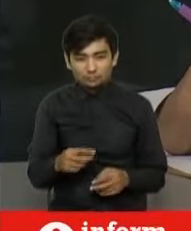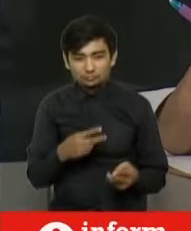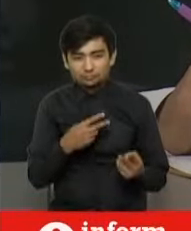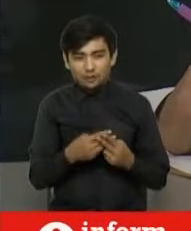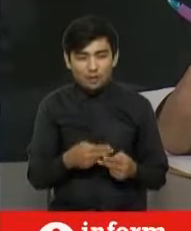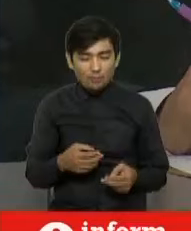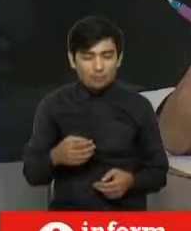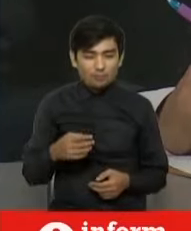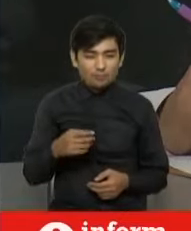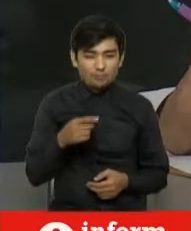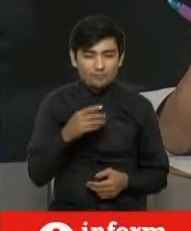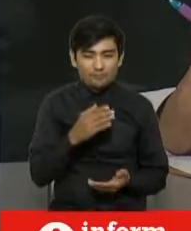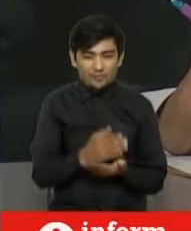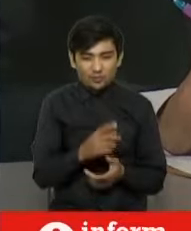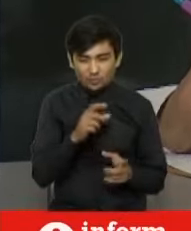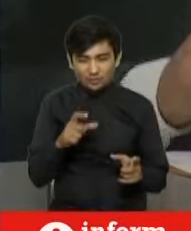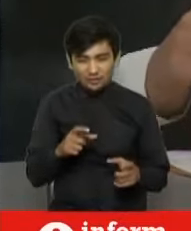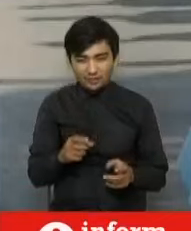прошлым, расскажет Нина Шапо.